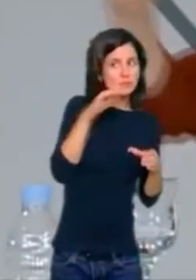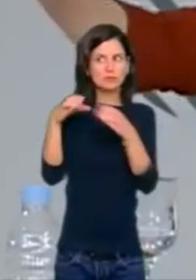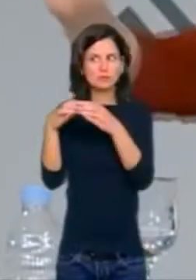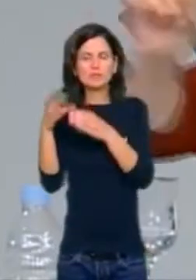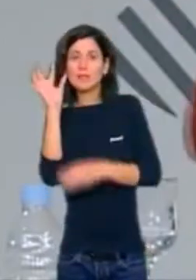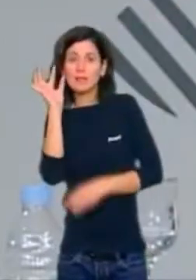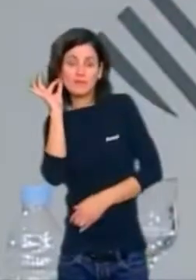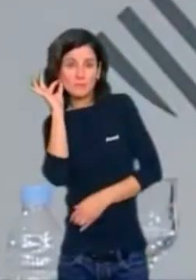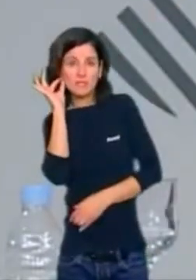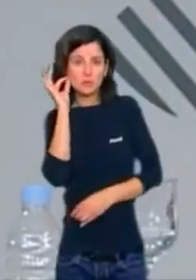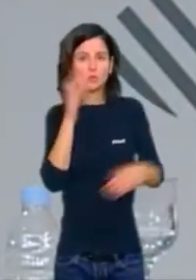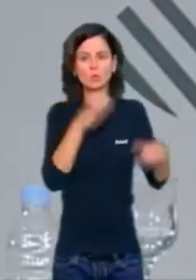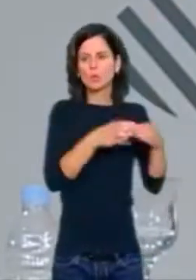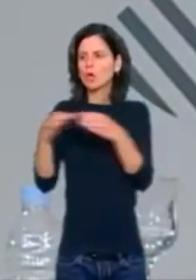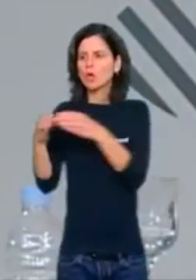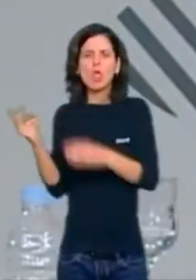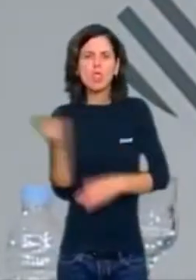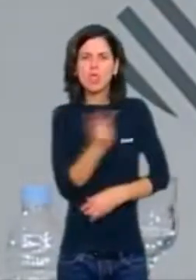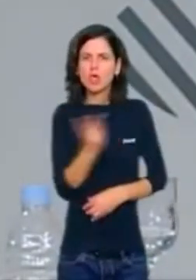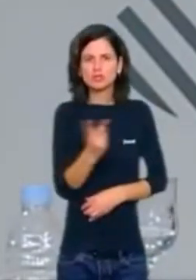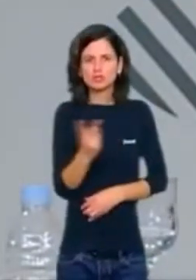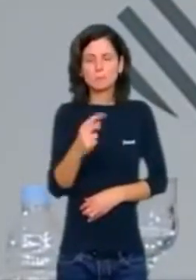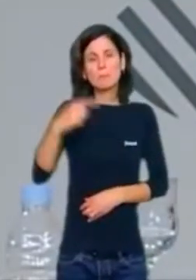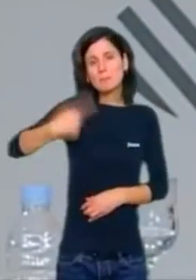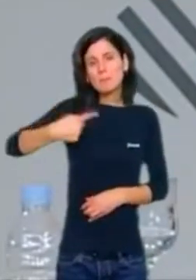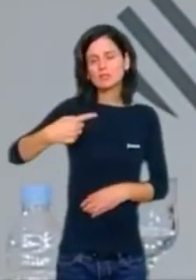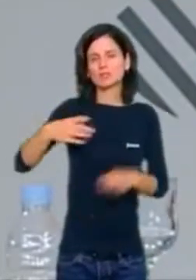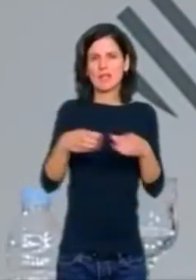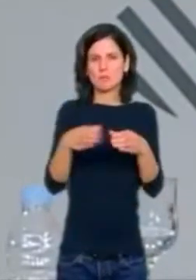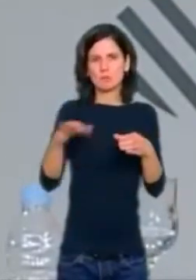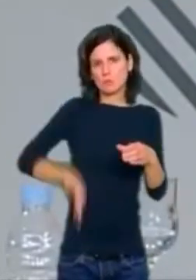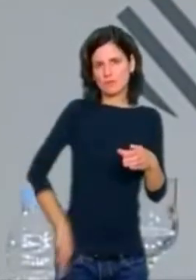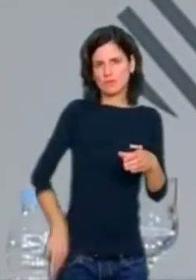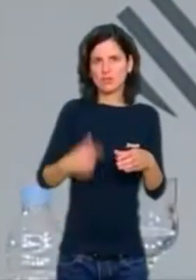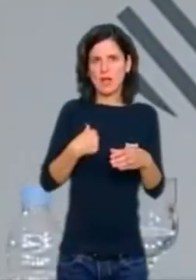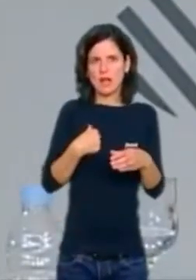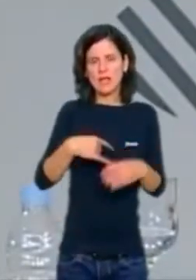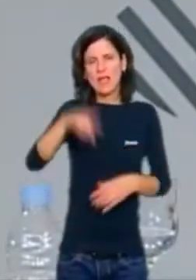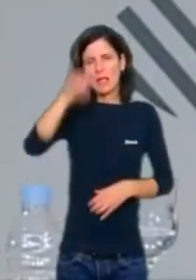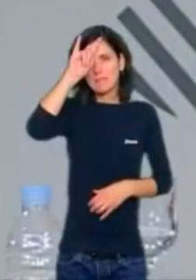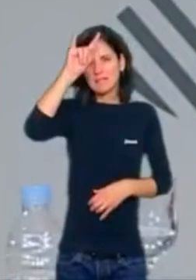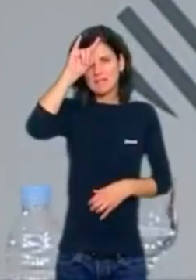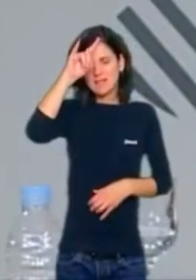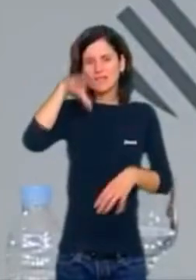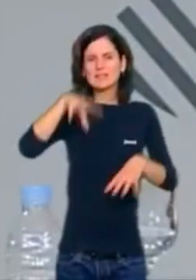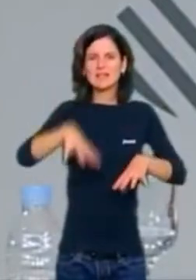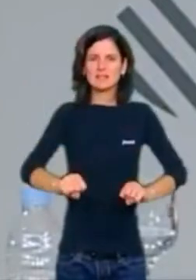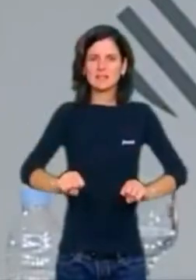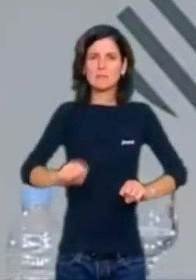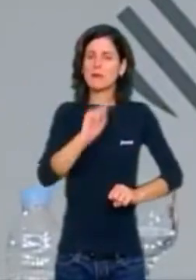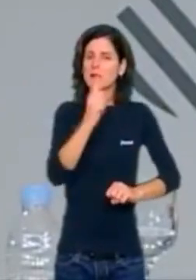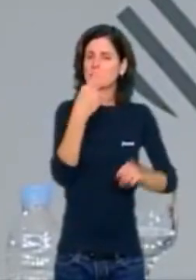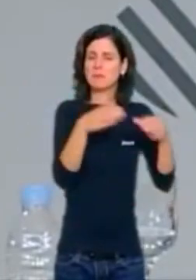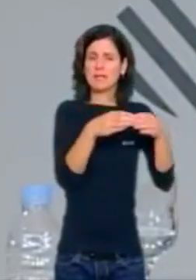equips, un masculí i un femení. Llavors quan se diu, no, és que Mestalla se reserva pel primer equip,